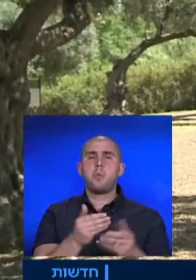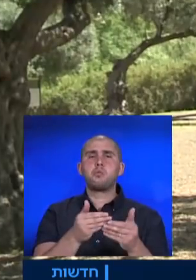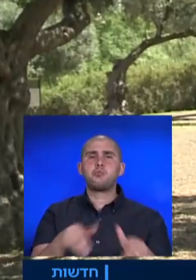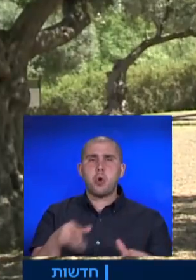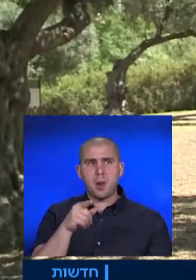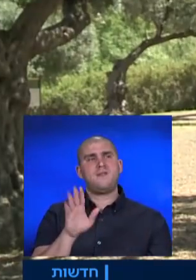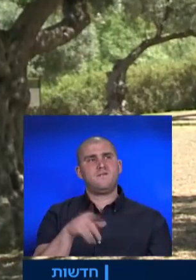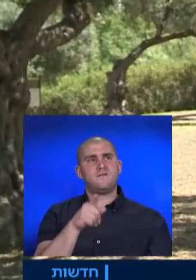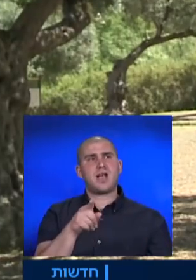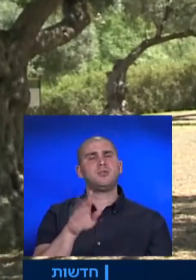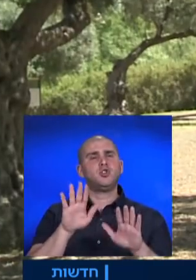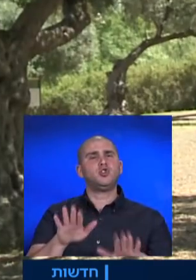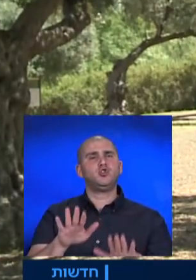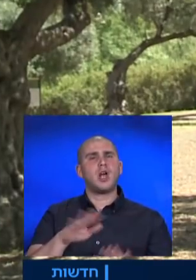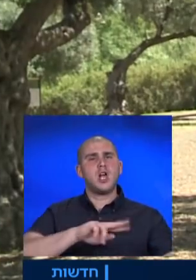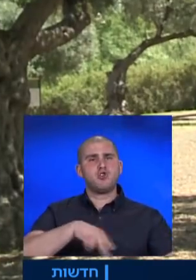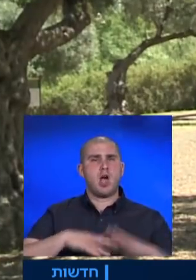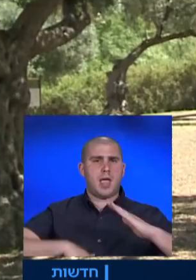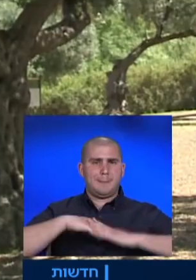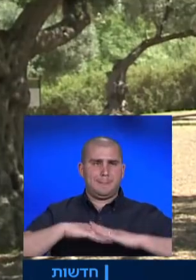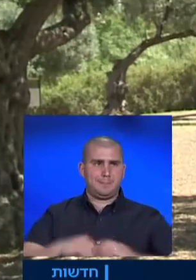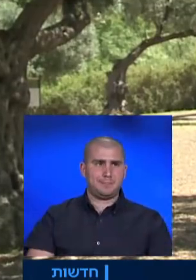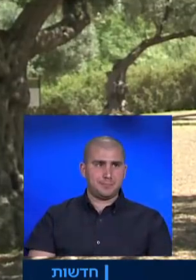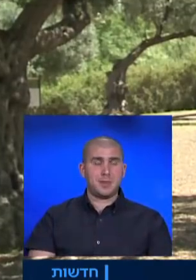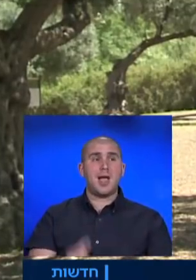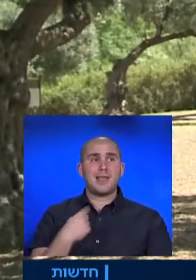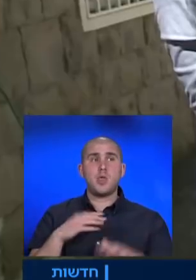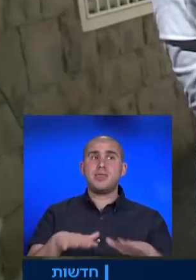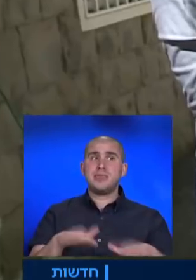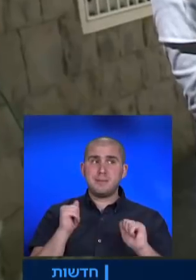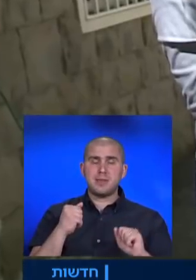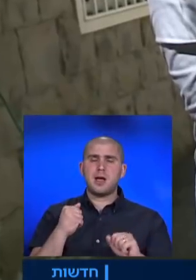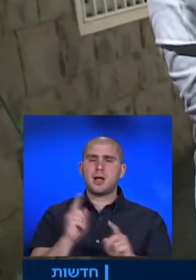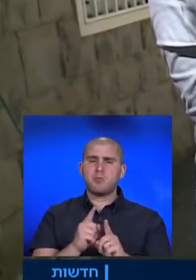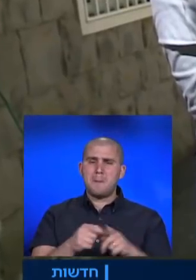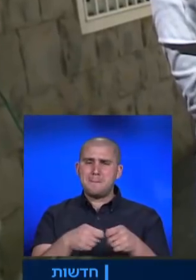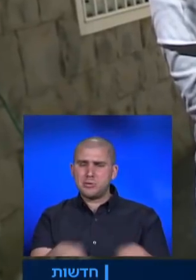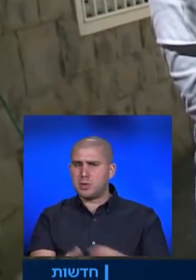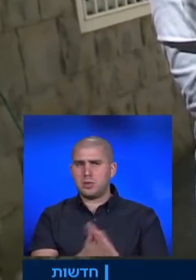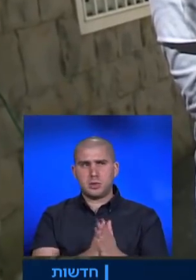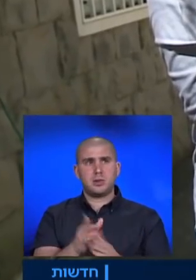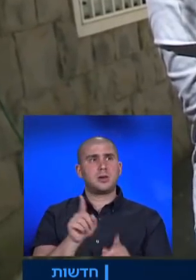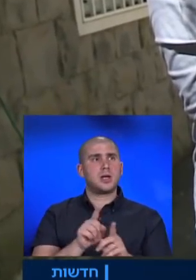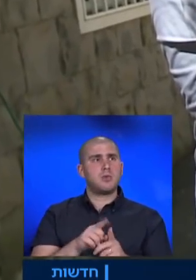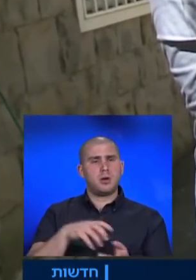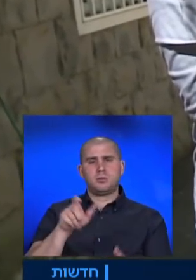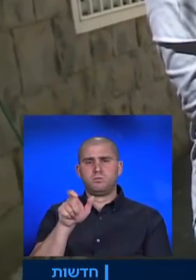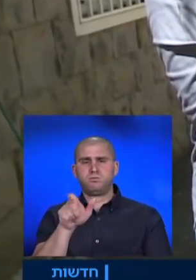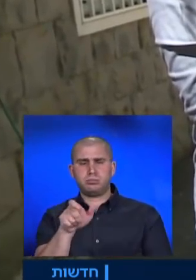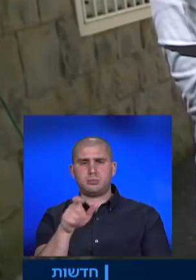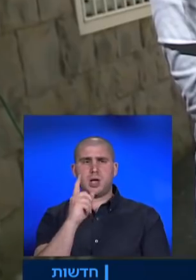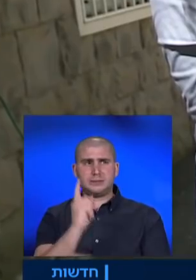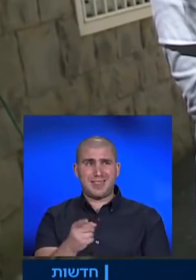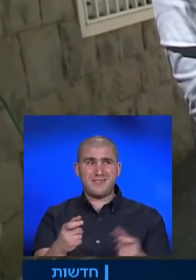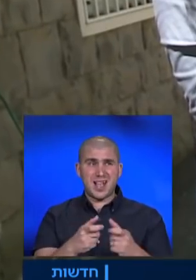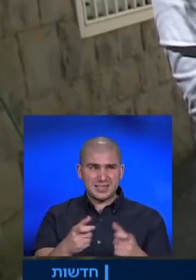השהייה שתוגבל לשעתיים. אנחנו נימנע מהתעסקות במזומן, נסרוק את הברקוד של ההזמנה ושל הכרטיס, והוא יוכל